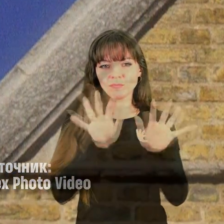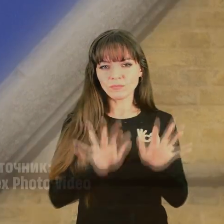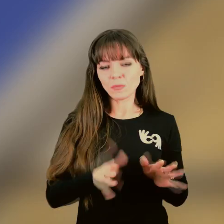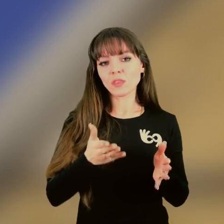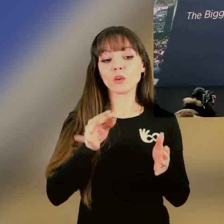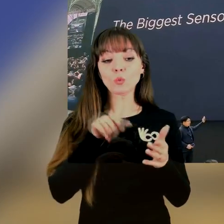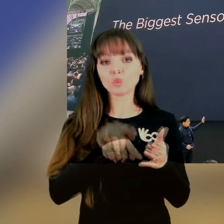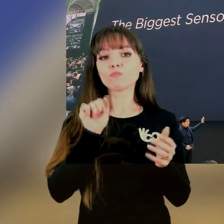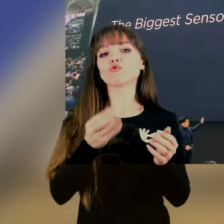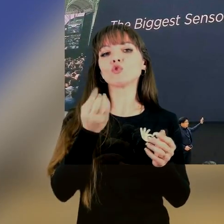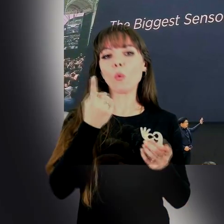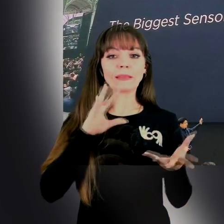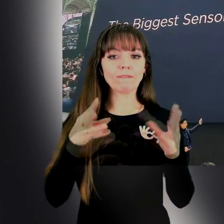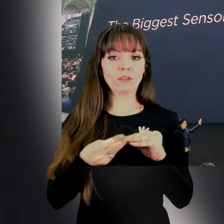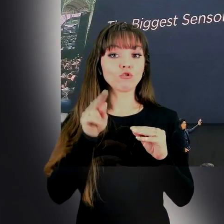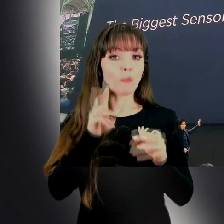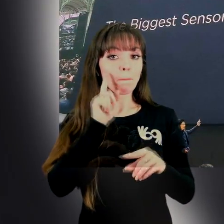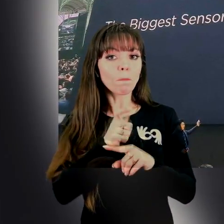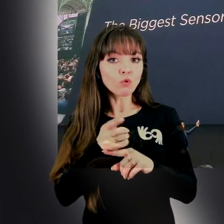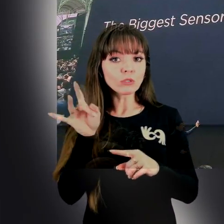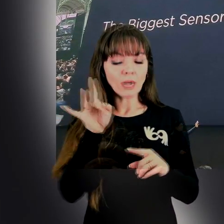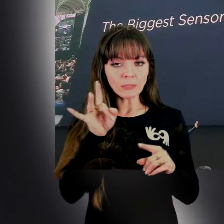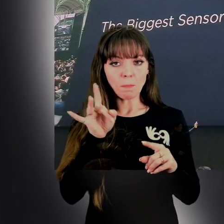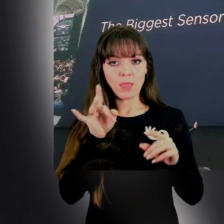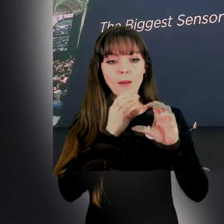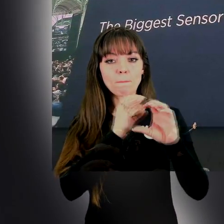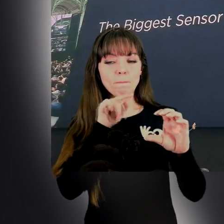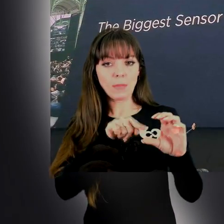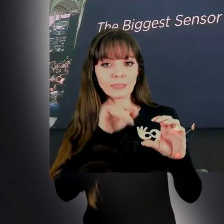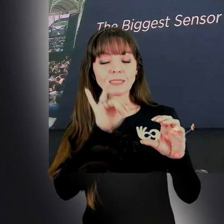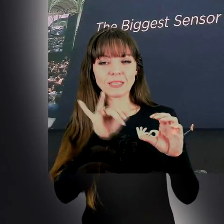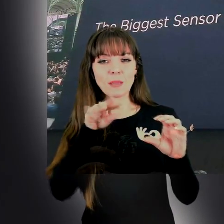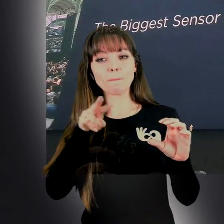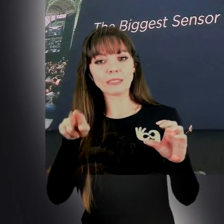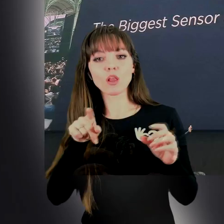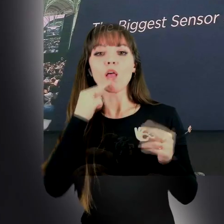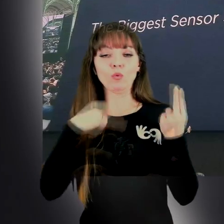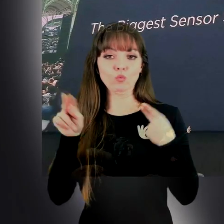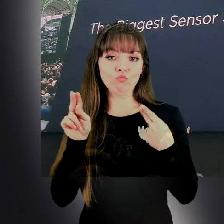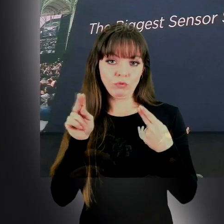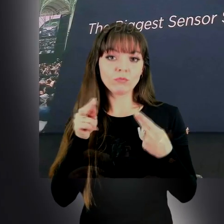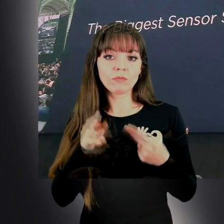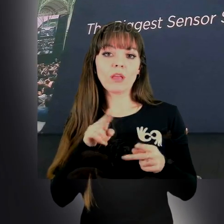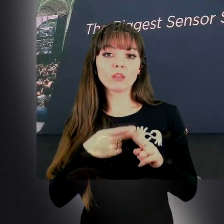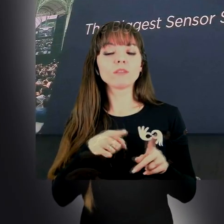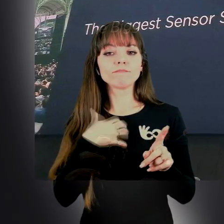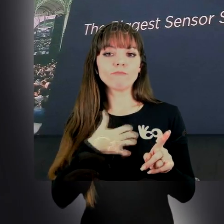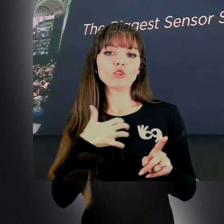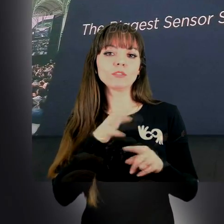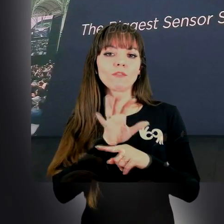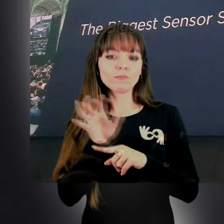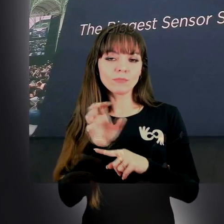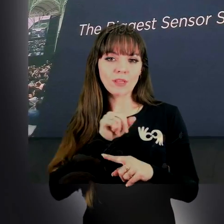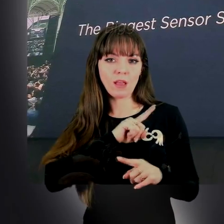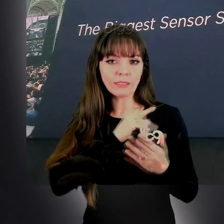шум. Отсюда можно сделать еще один вывод. Чем больше размер матрицы и пикселей, тем лучше. Вот одна из важнейших